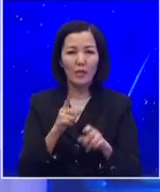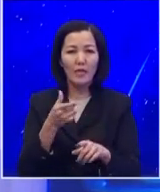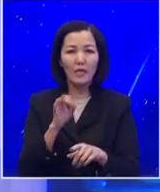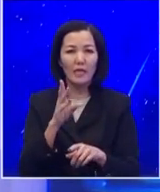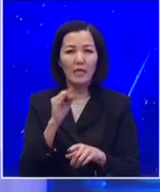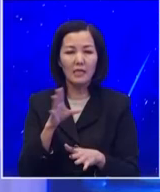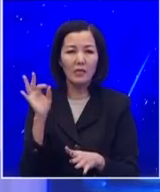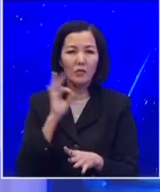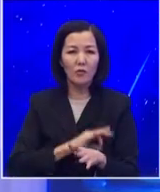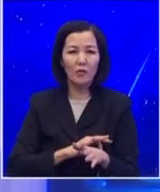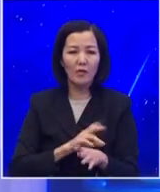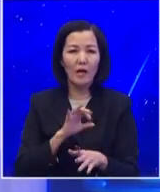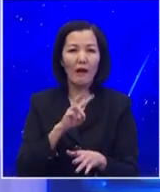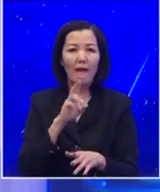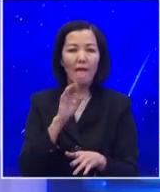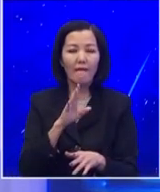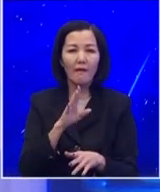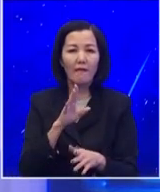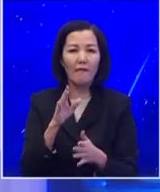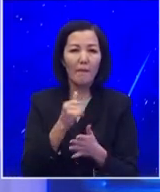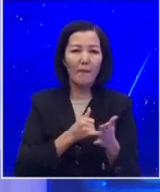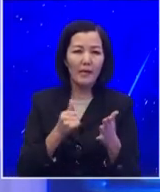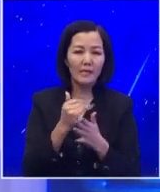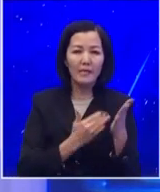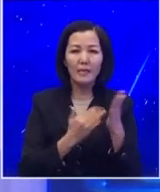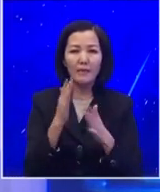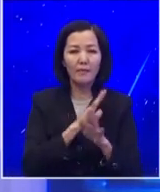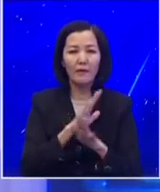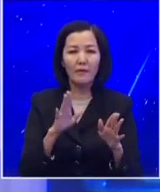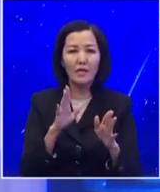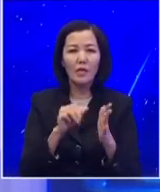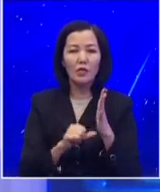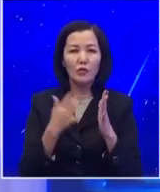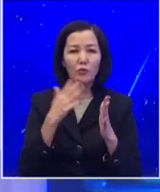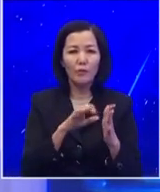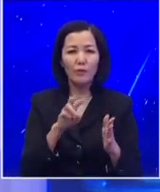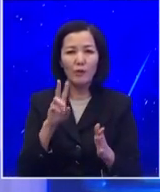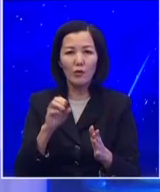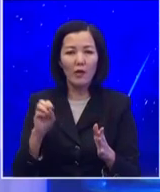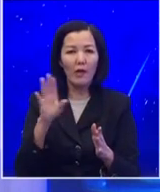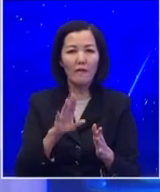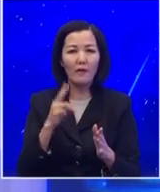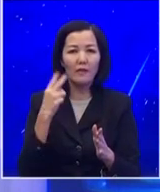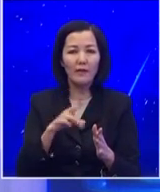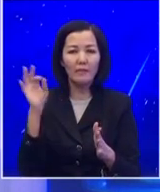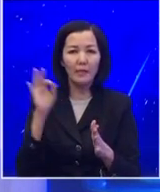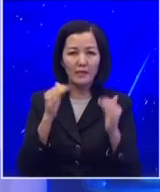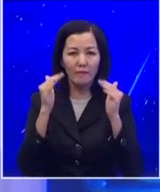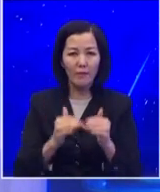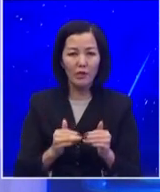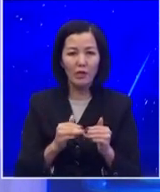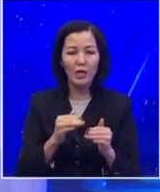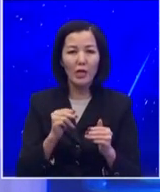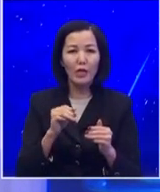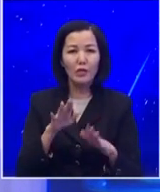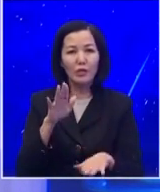сектора производства оливкового масла не превысят в этом году 650 миллионов евро, что на 20% меньше,